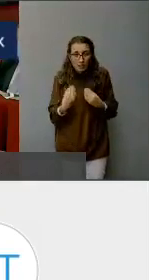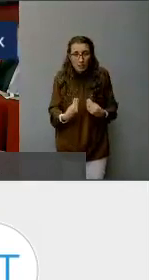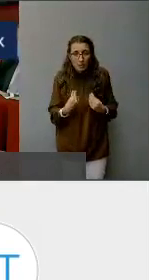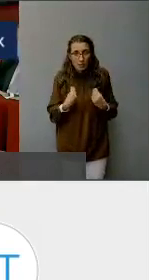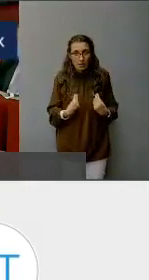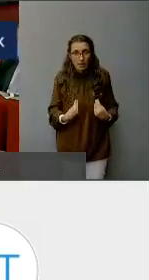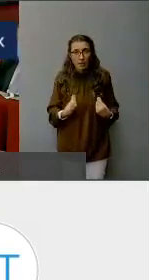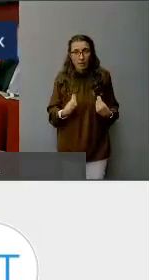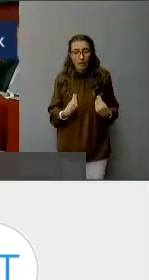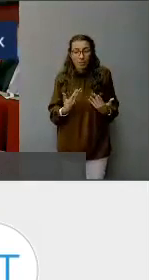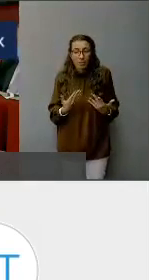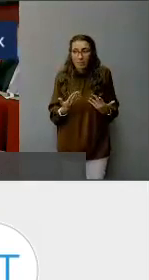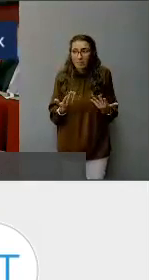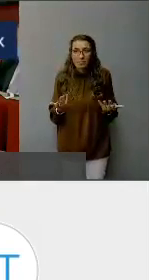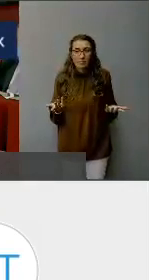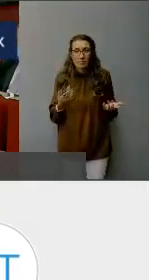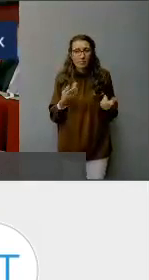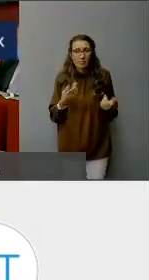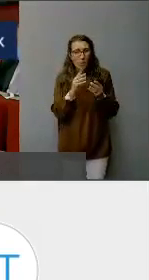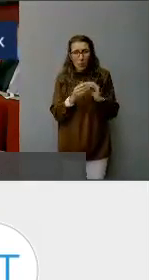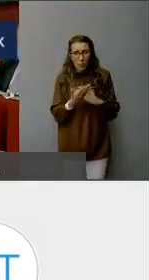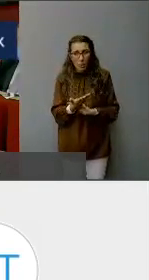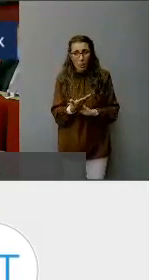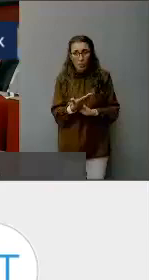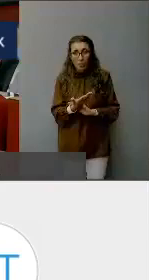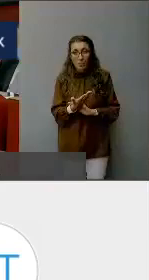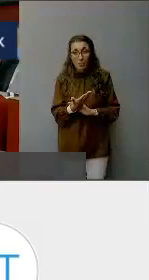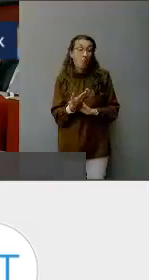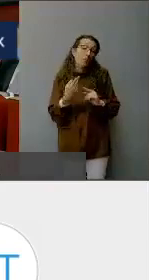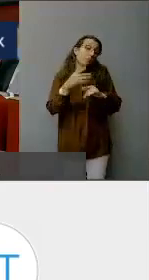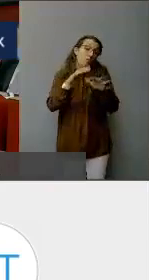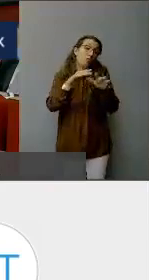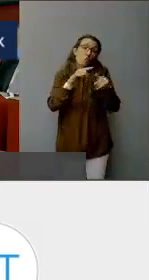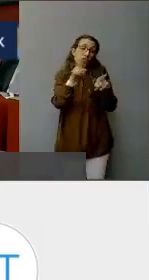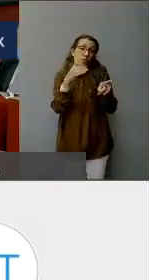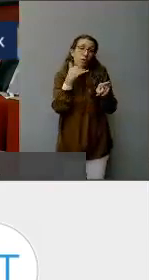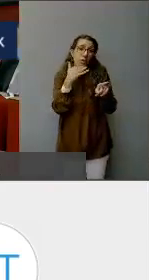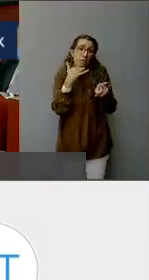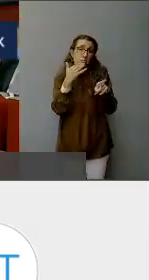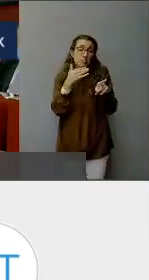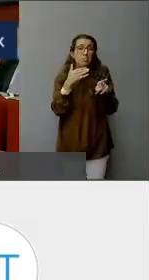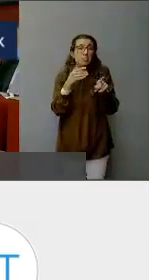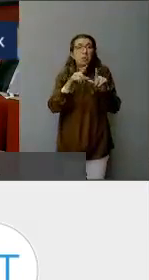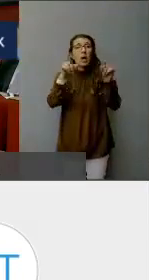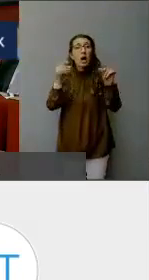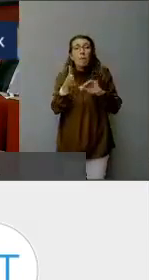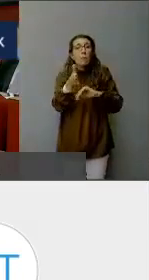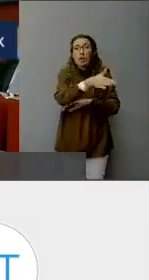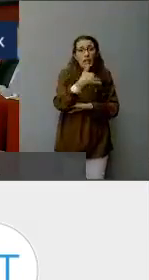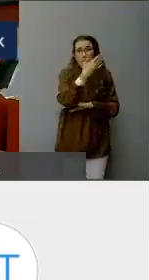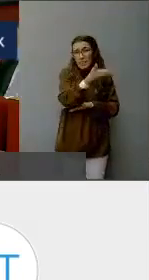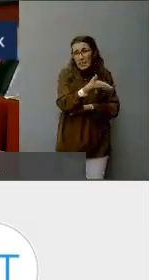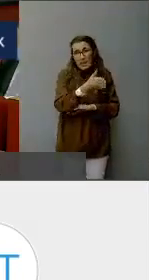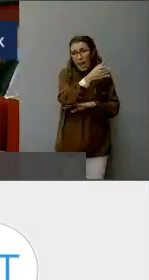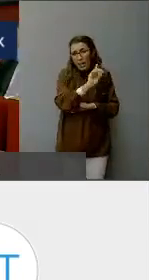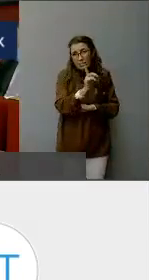di questo come poté certo forse voi non ci andate molto magari avessi ma nemmeno al mare preferite altre location